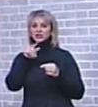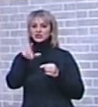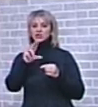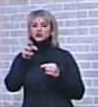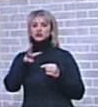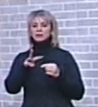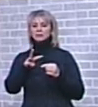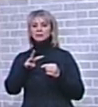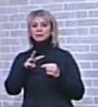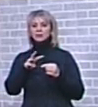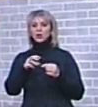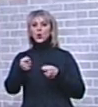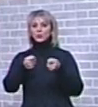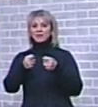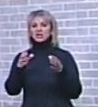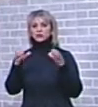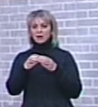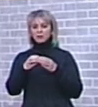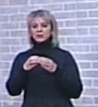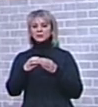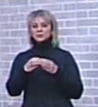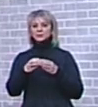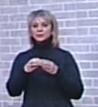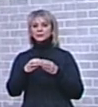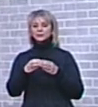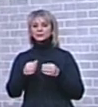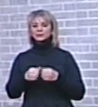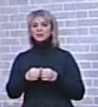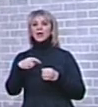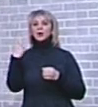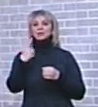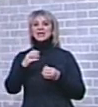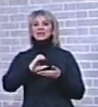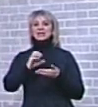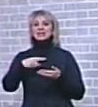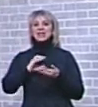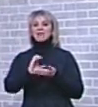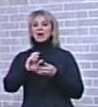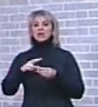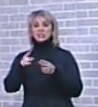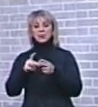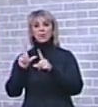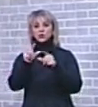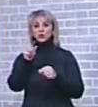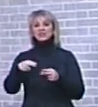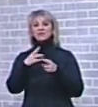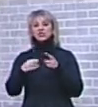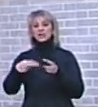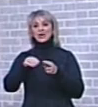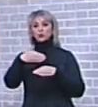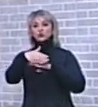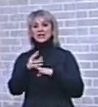чем управляющая компания. Первый товарный пошел. Движение поездов на